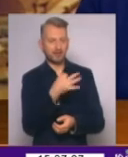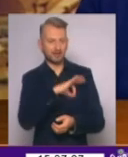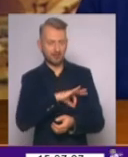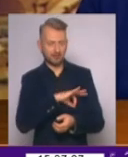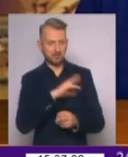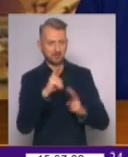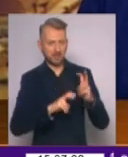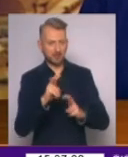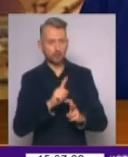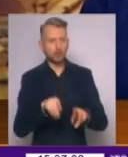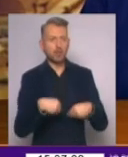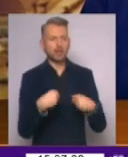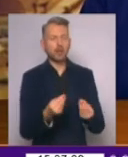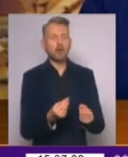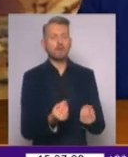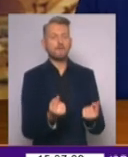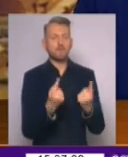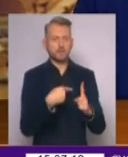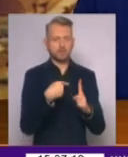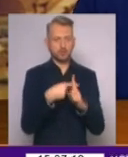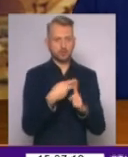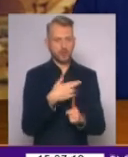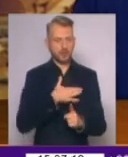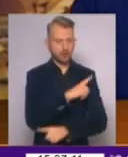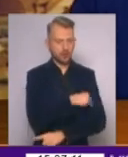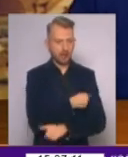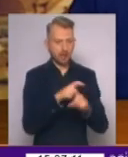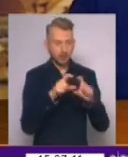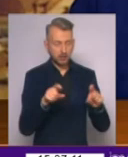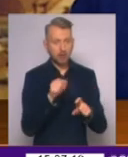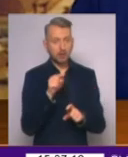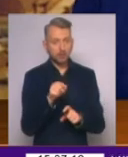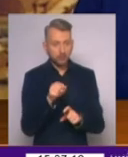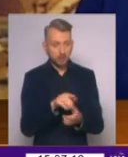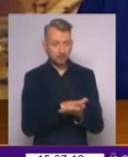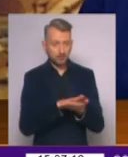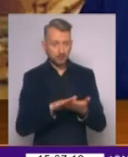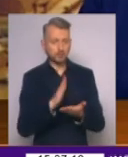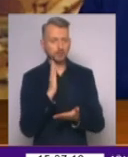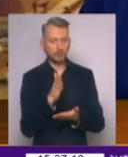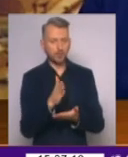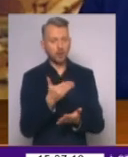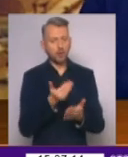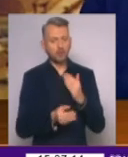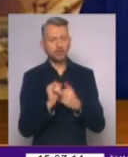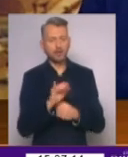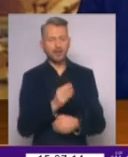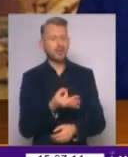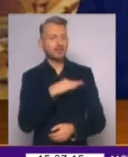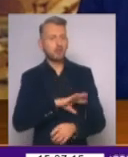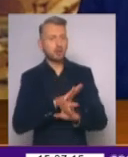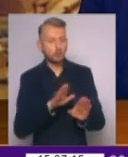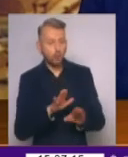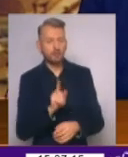дає величезну перевагу для наших лікарень, тому що вони стоять, по суті діла, хоч і не прибутковим,